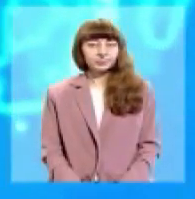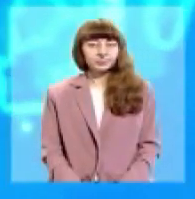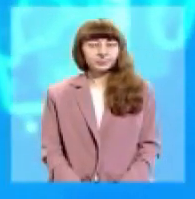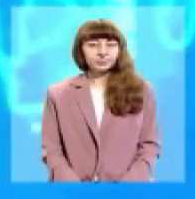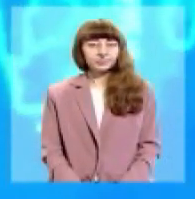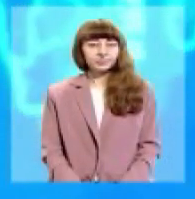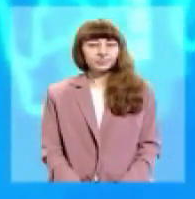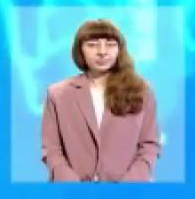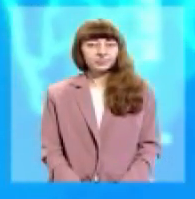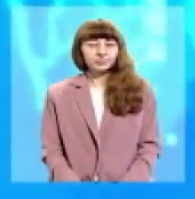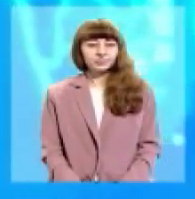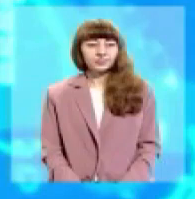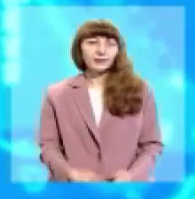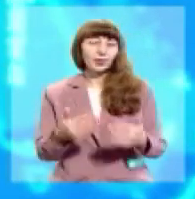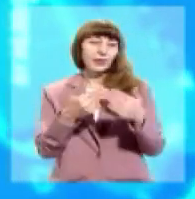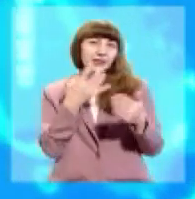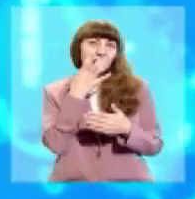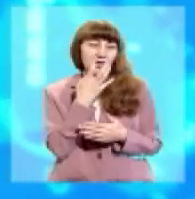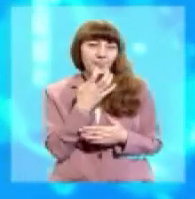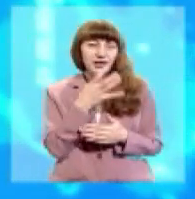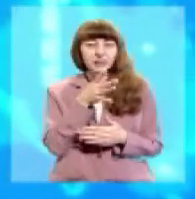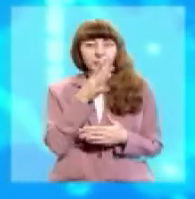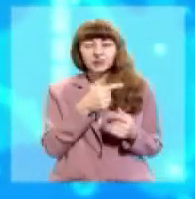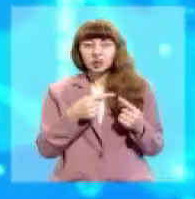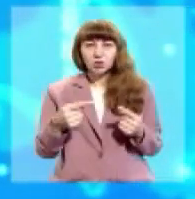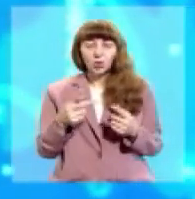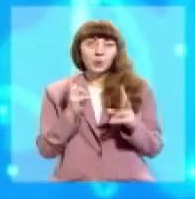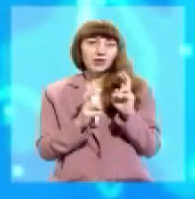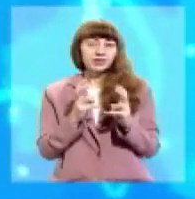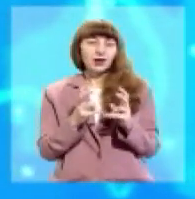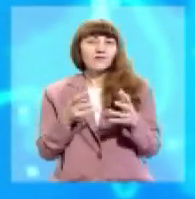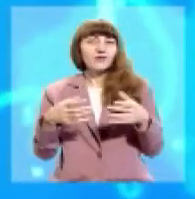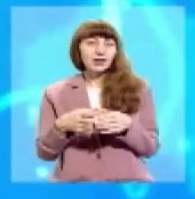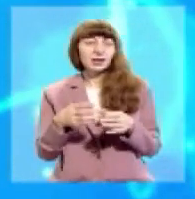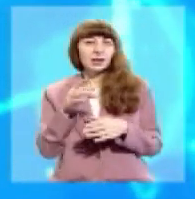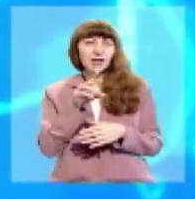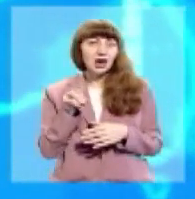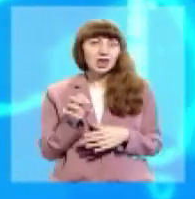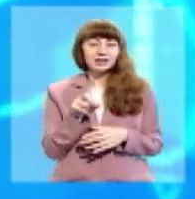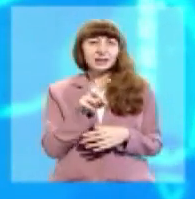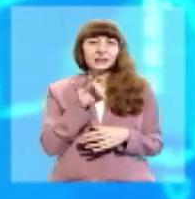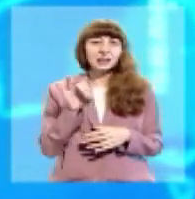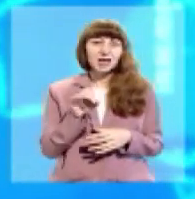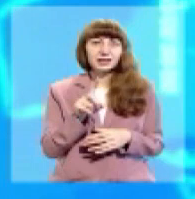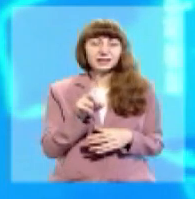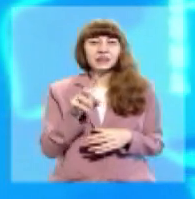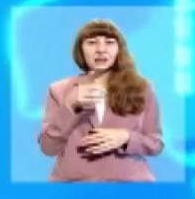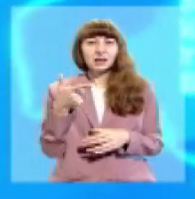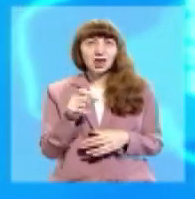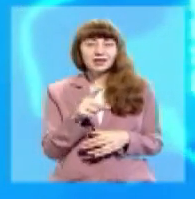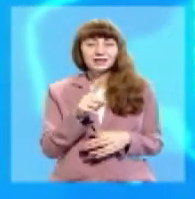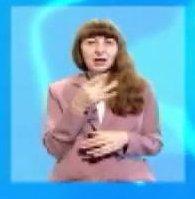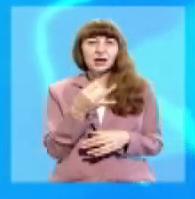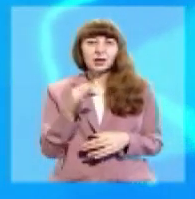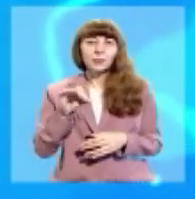Жылу беру маусымы алдында Қазтрансгаз аймақ акционерлік қоғамының өндірістік филиалы тұрғындардың арасында түсіндірме